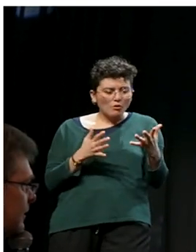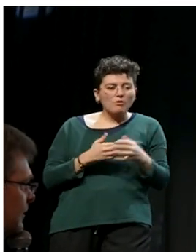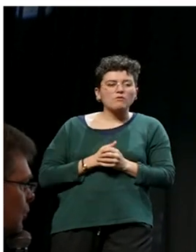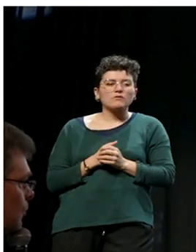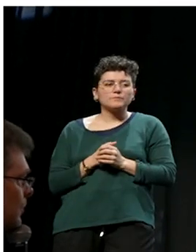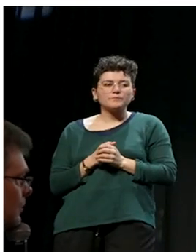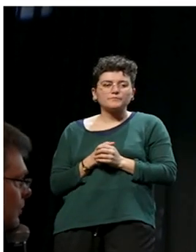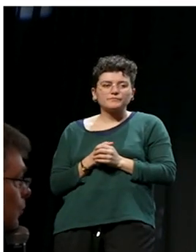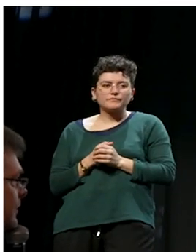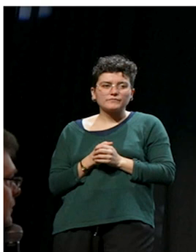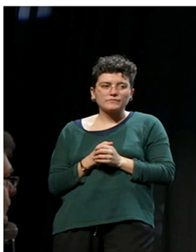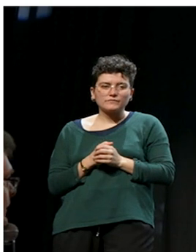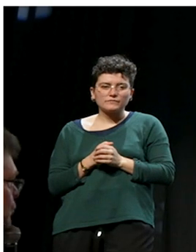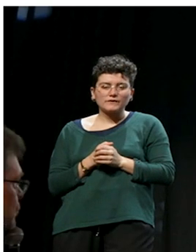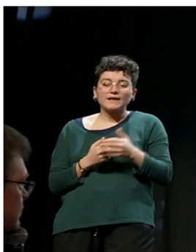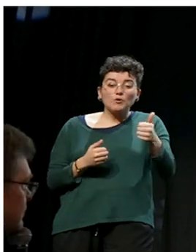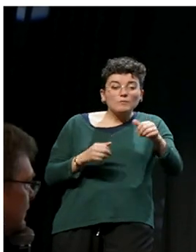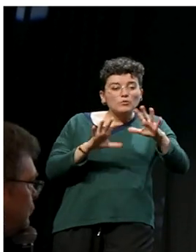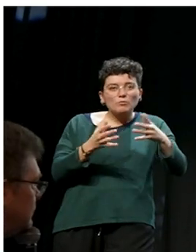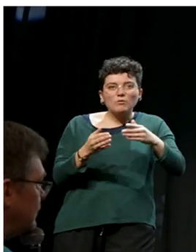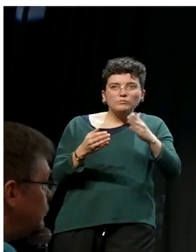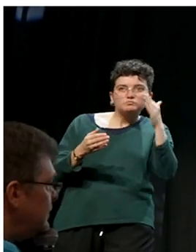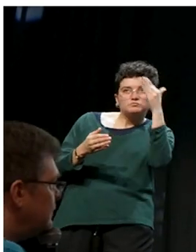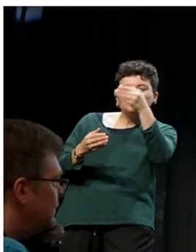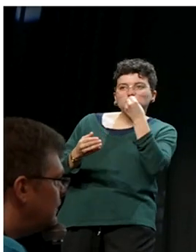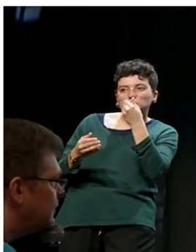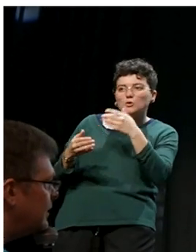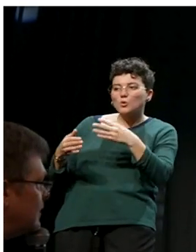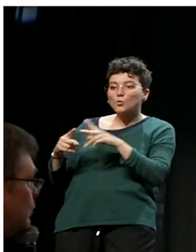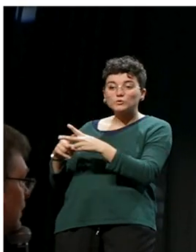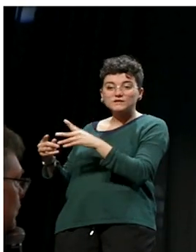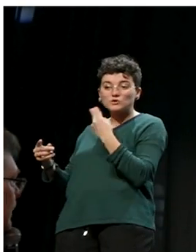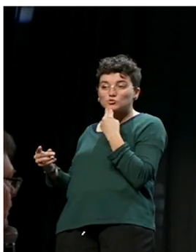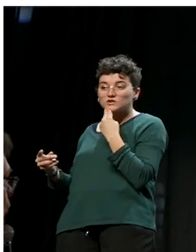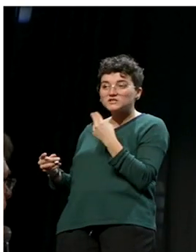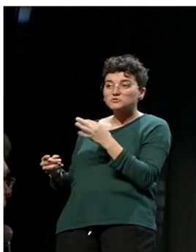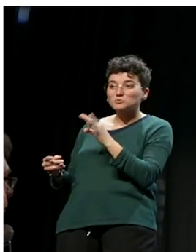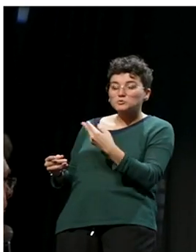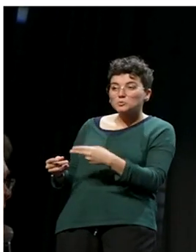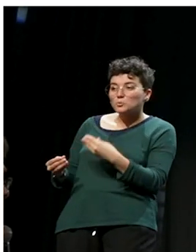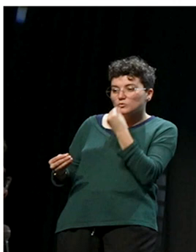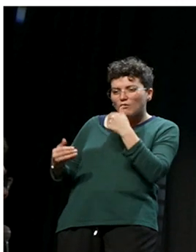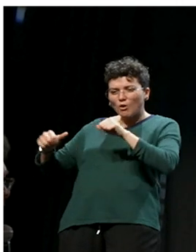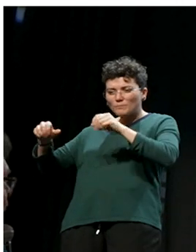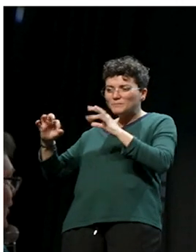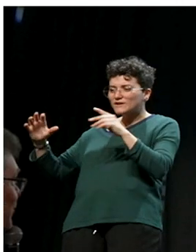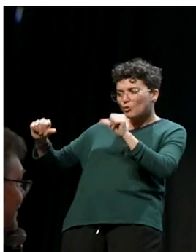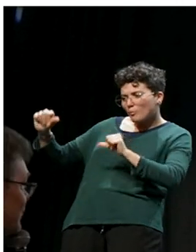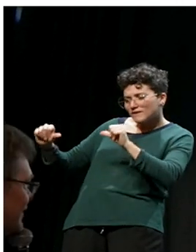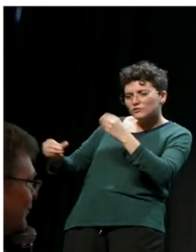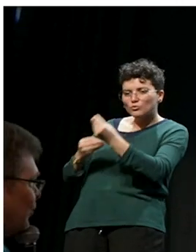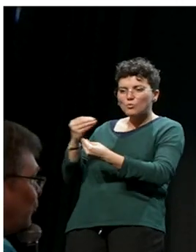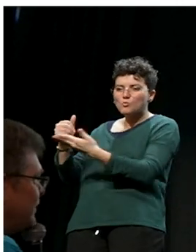et comment est-ce qu'ils envisagent cet outil. Est-ce qu'ils le voient comme un compétiteur? Est-ce qu'ils le voient